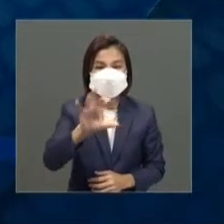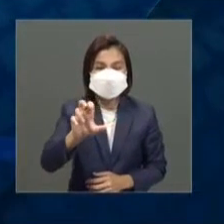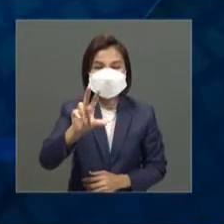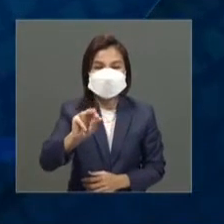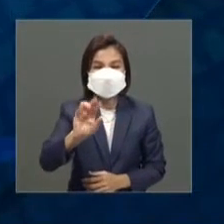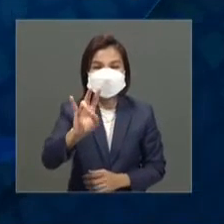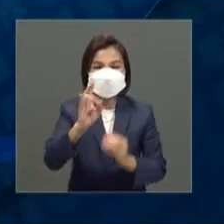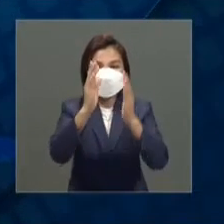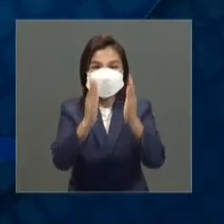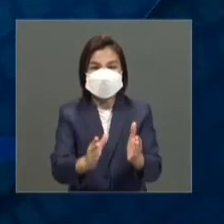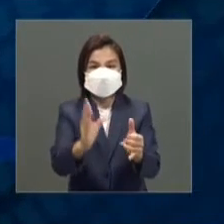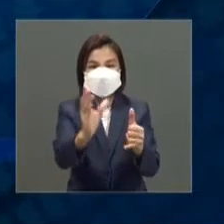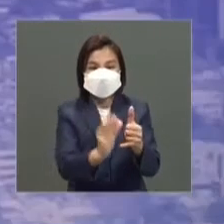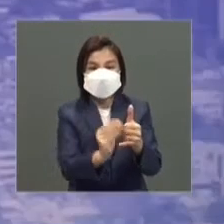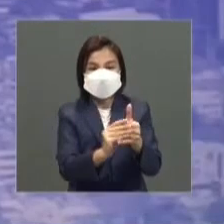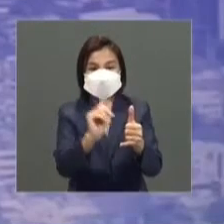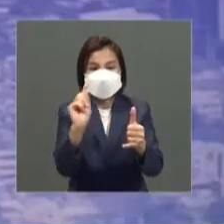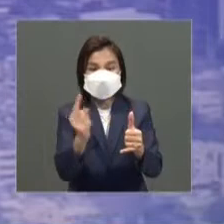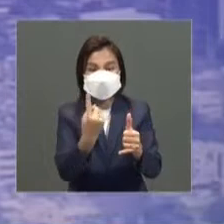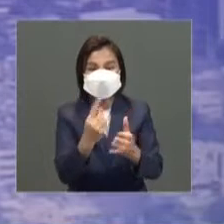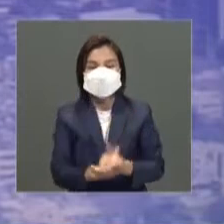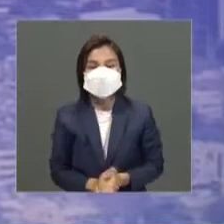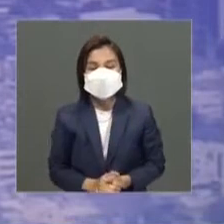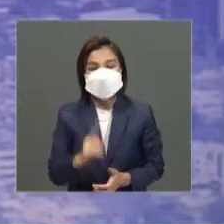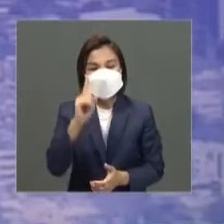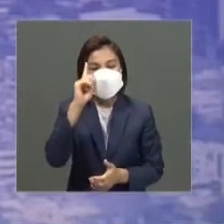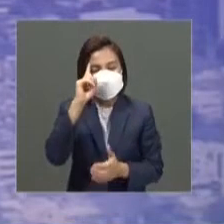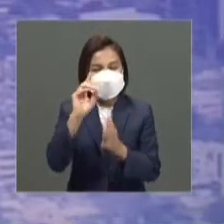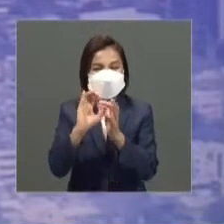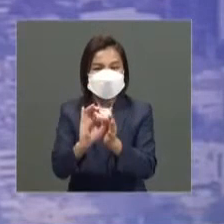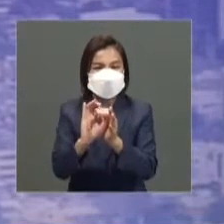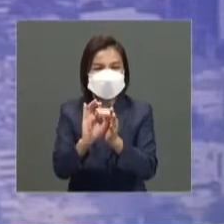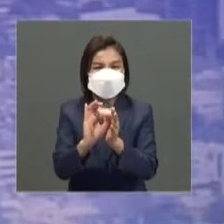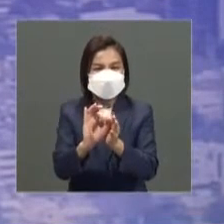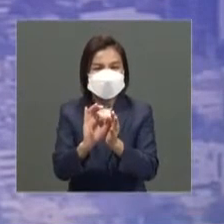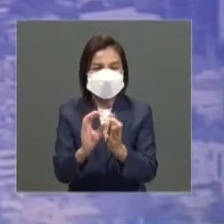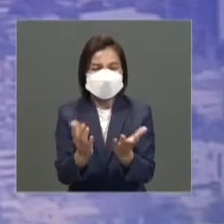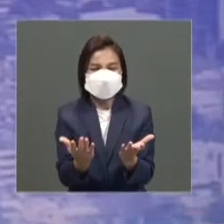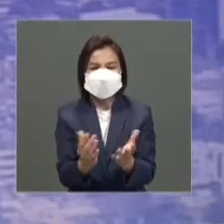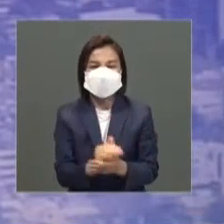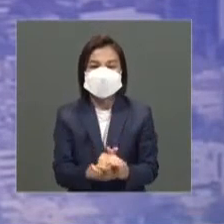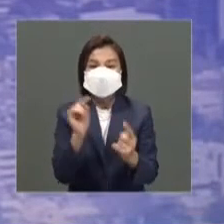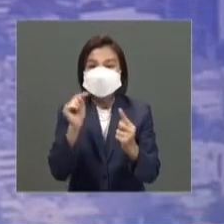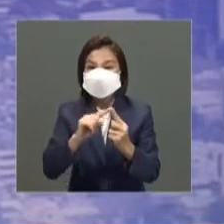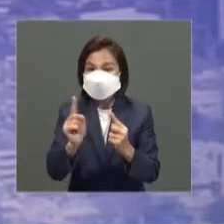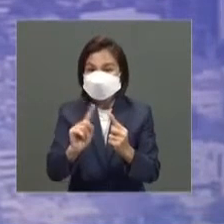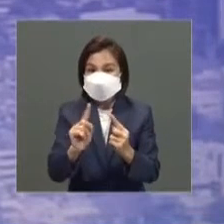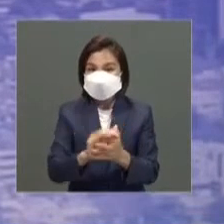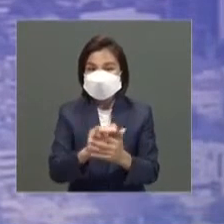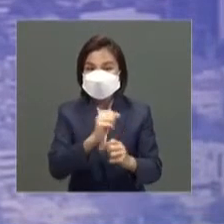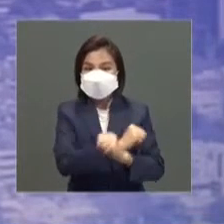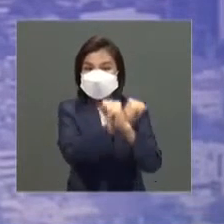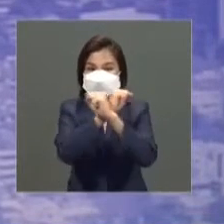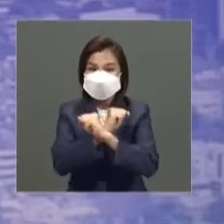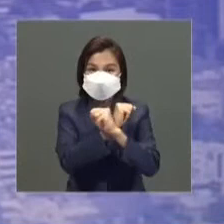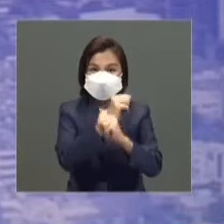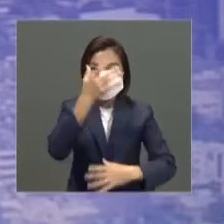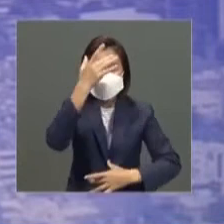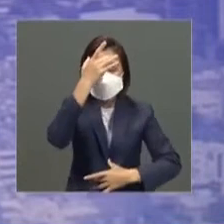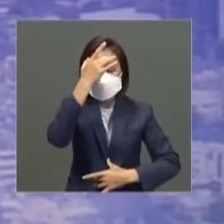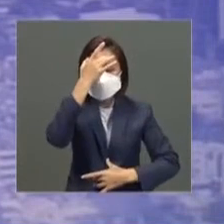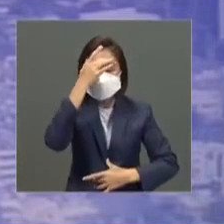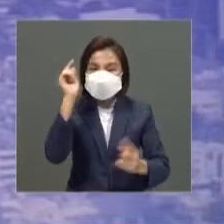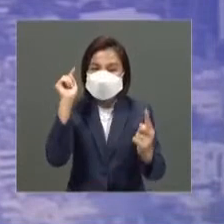143,537รายนะครับนั่นก็คือสิ่งที่เราน่ากังวลใจว่าเอ๊ะแล้วเรื่องของการที่จะควบคุมโรคนี้ให้ประสบความสำเร็